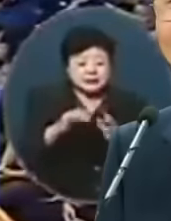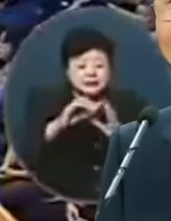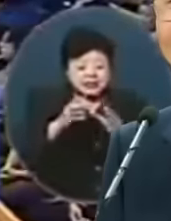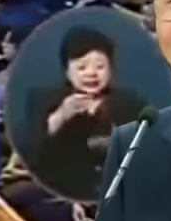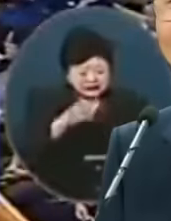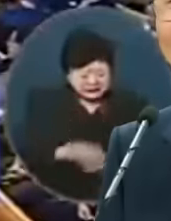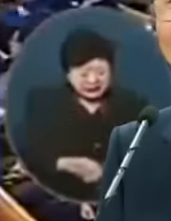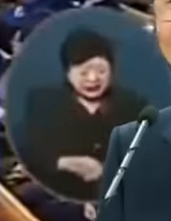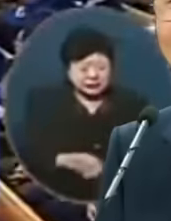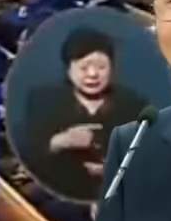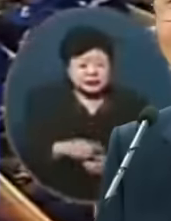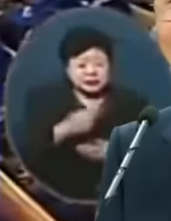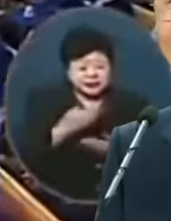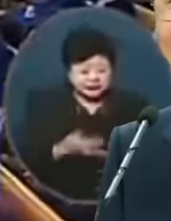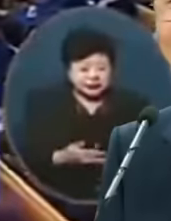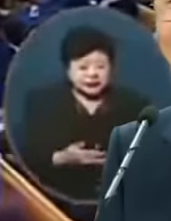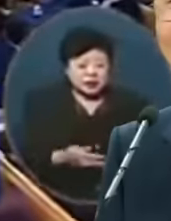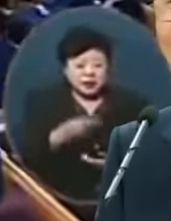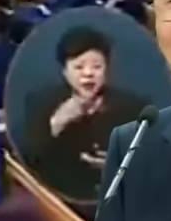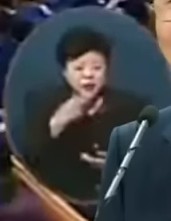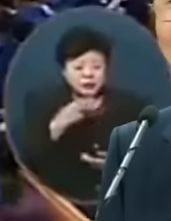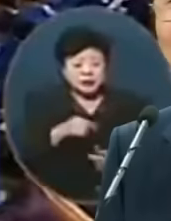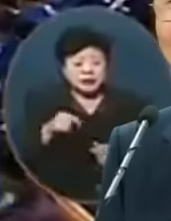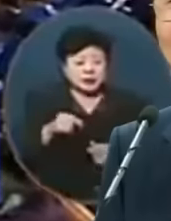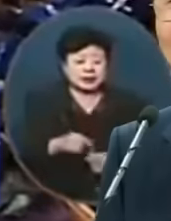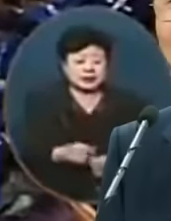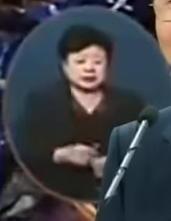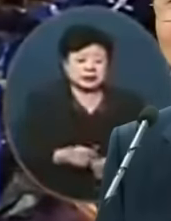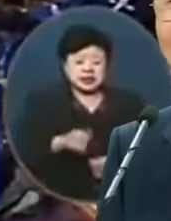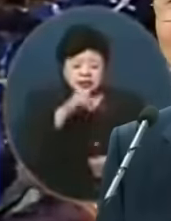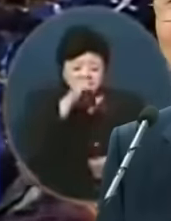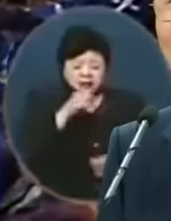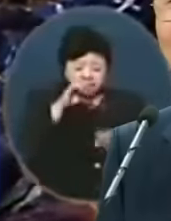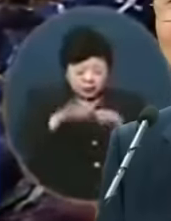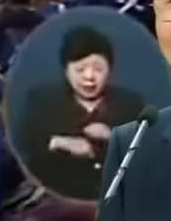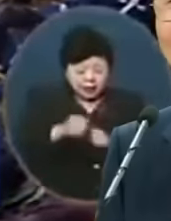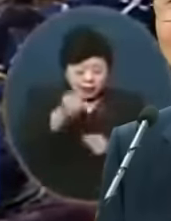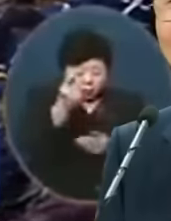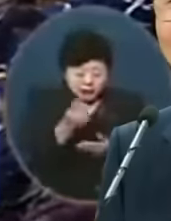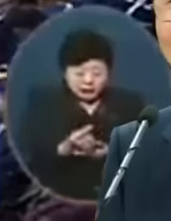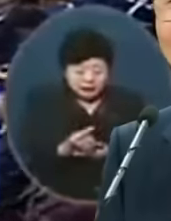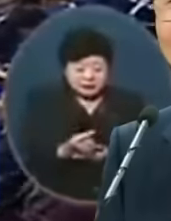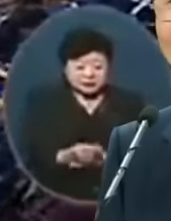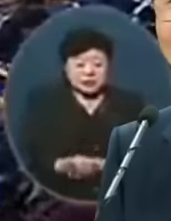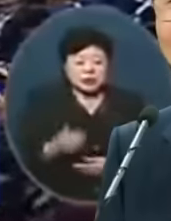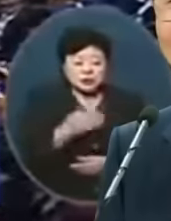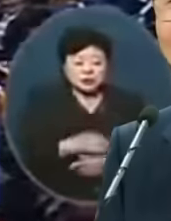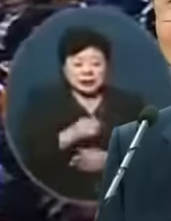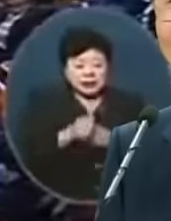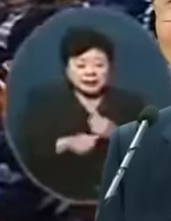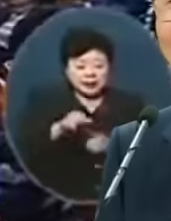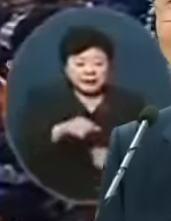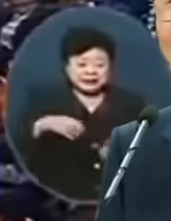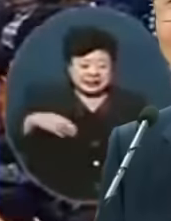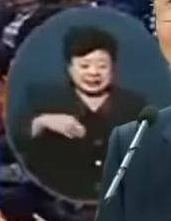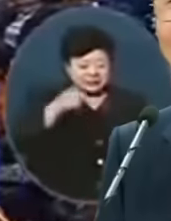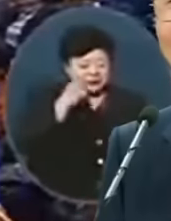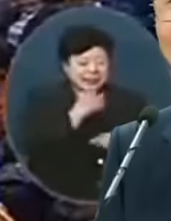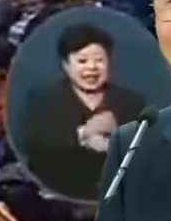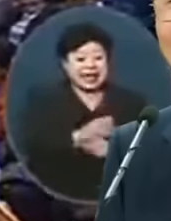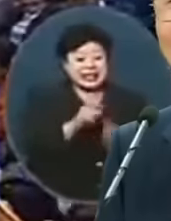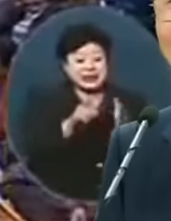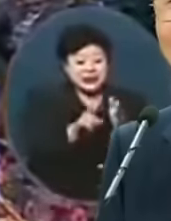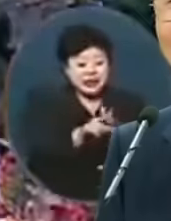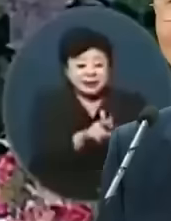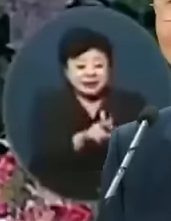세상에 천한 것들과 멸시받는 것들과 없는 것들을 태가사 있는 것들을 폐하리 하시나니 이는 아무 육체도 하나님 앞에 자랑하지 못하게 하리